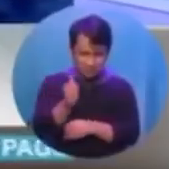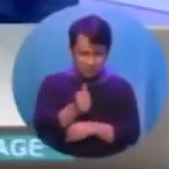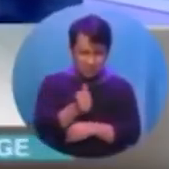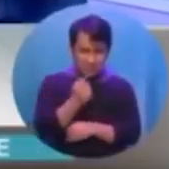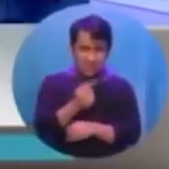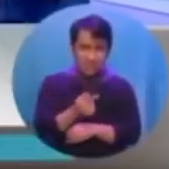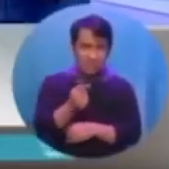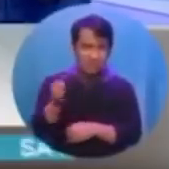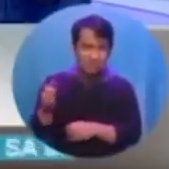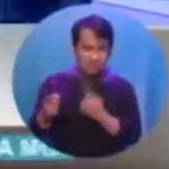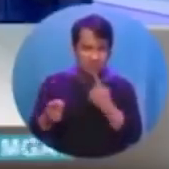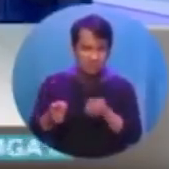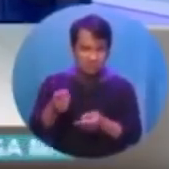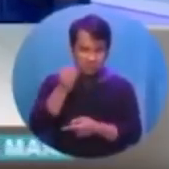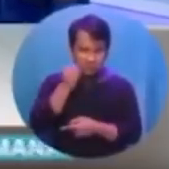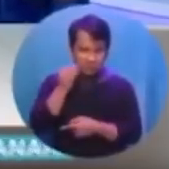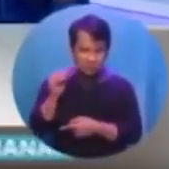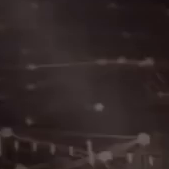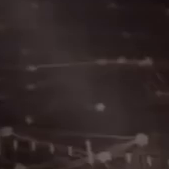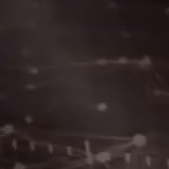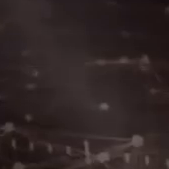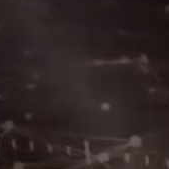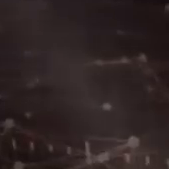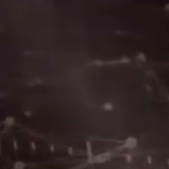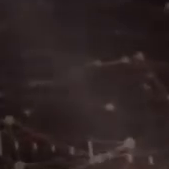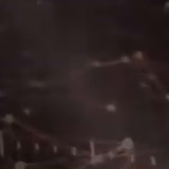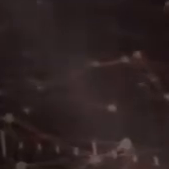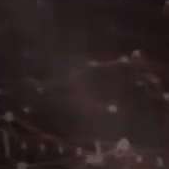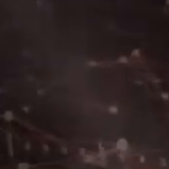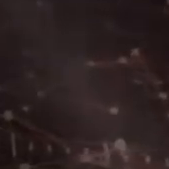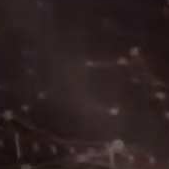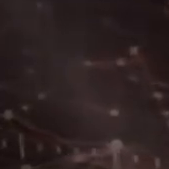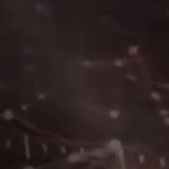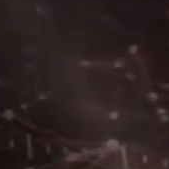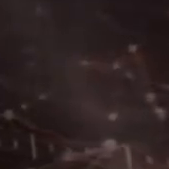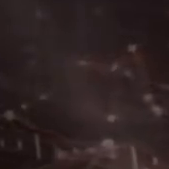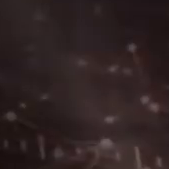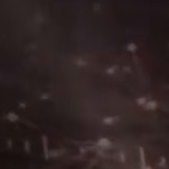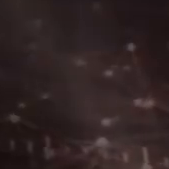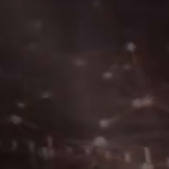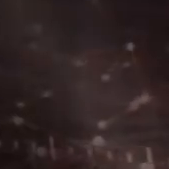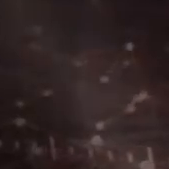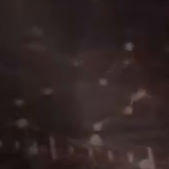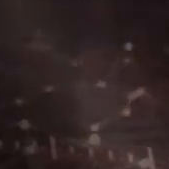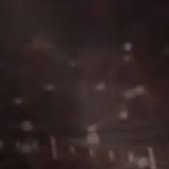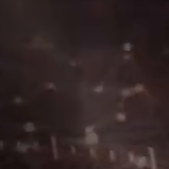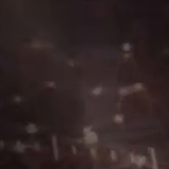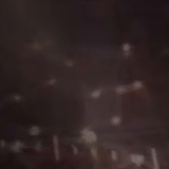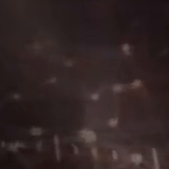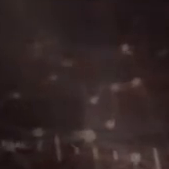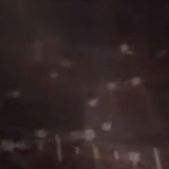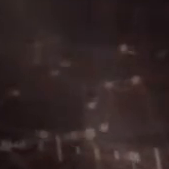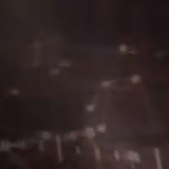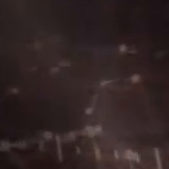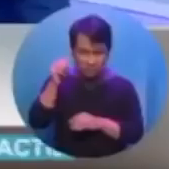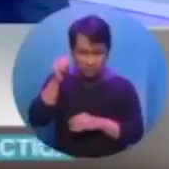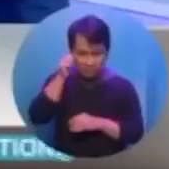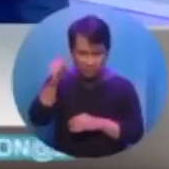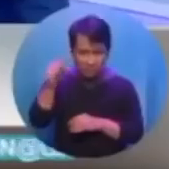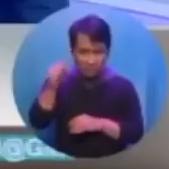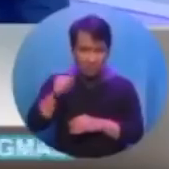kay Odette a while ago na yung tatay niya po may sinasabi tungkol dito kay